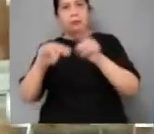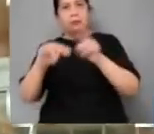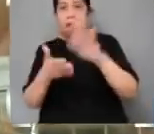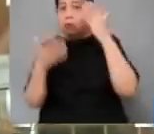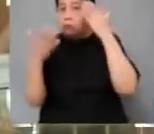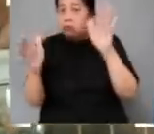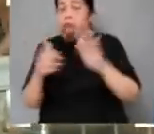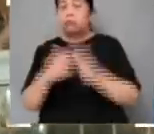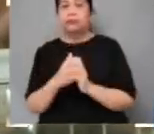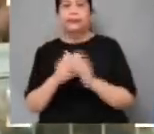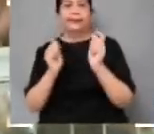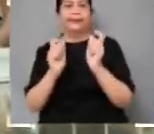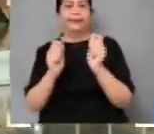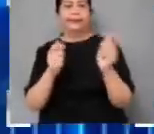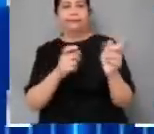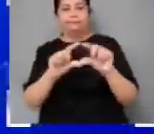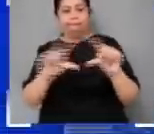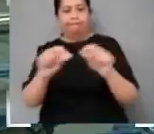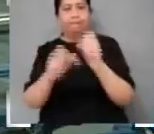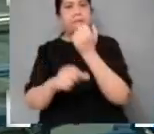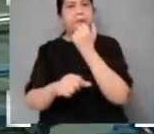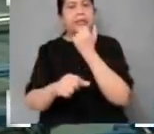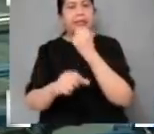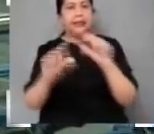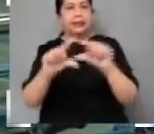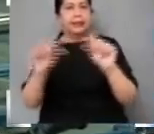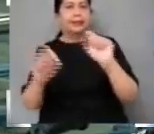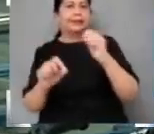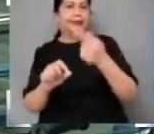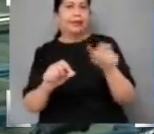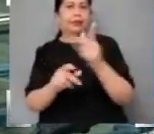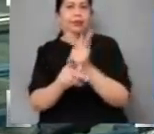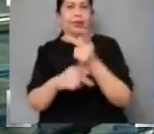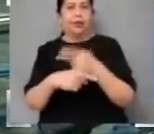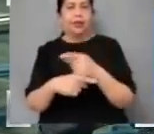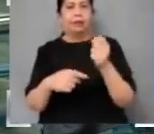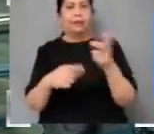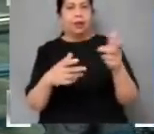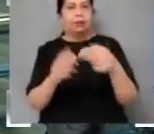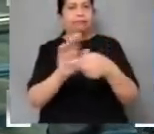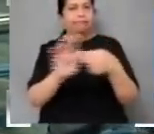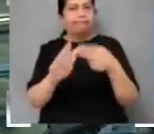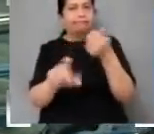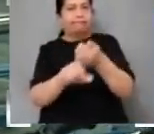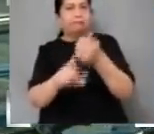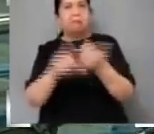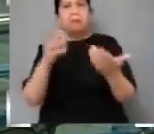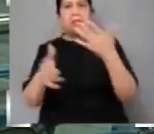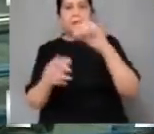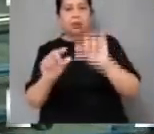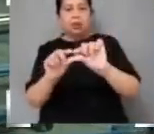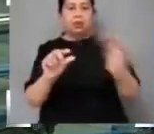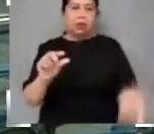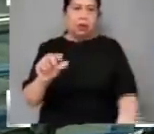ng store manager ang maling price tag ng mga produkto. Mayroon naman siyang mga shelf tag eh. Possible na tanggal lang po. Pero yun